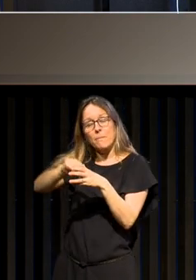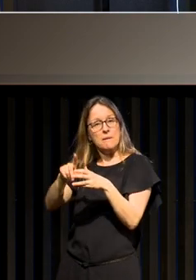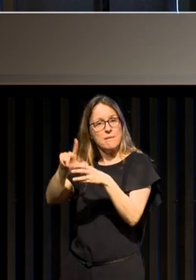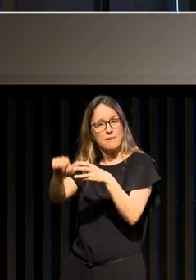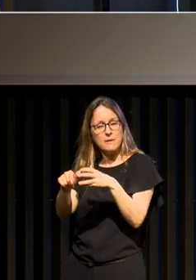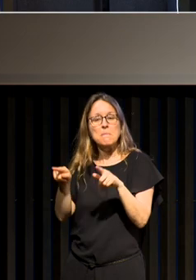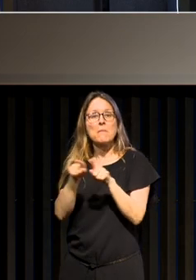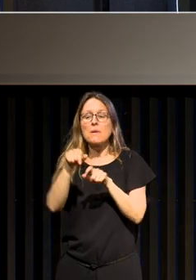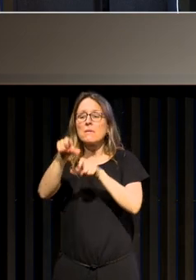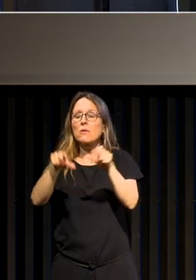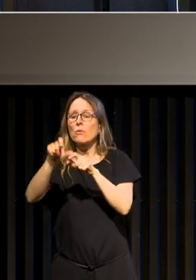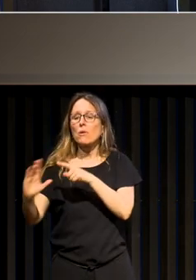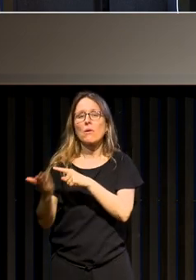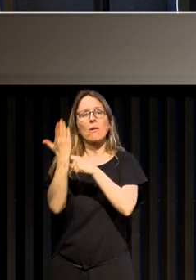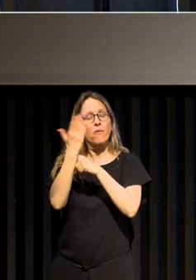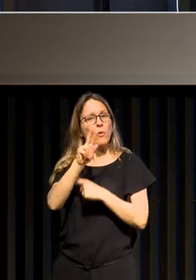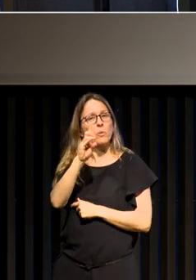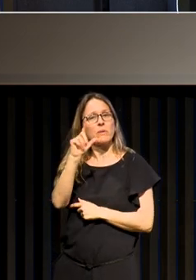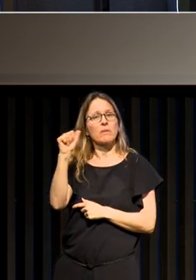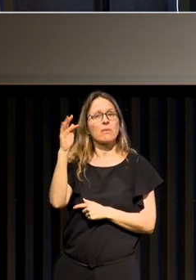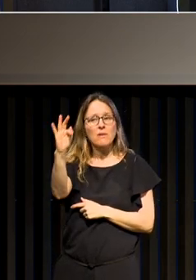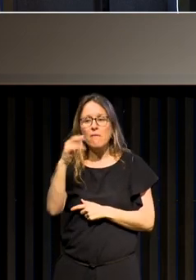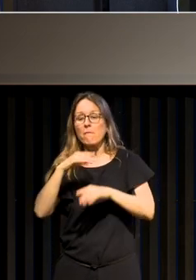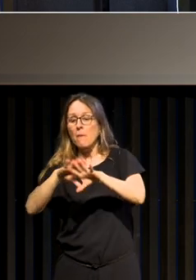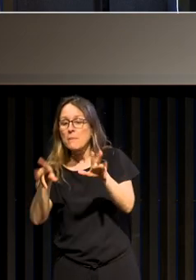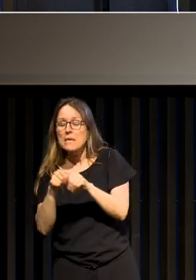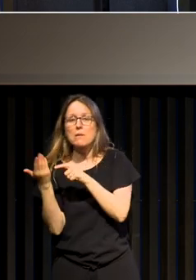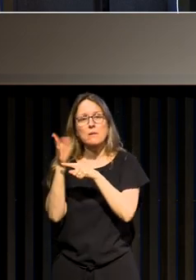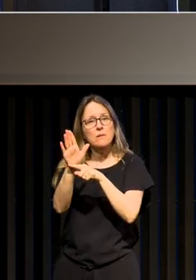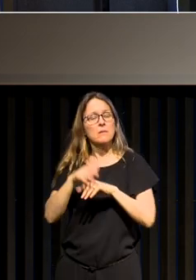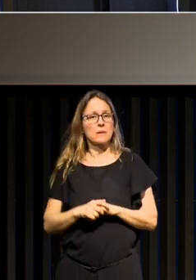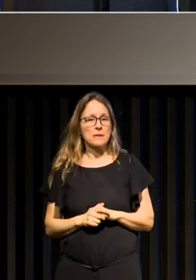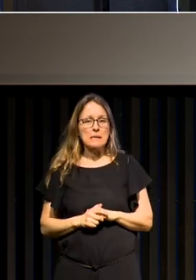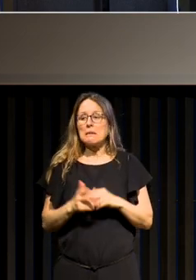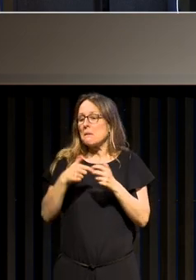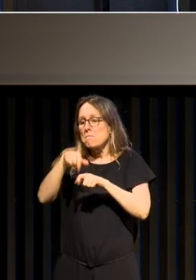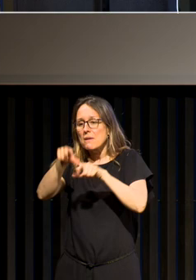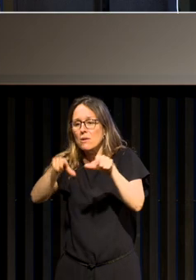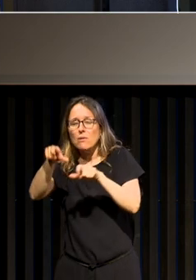aussi des représentants de l'UDAF, l'Union des familles, d'éthiciens,